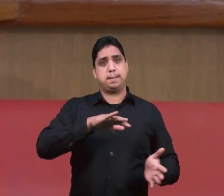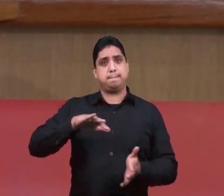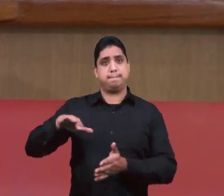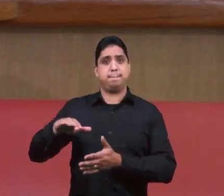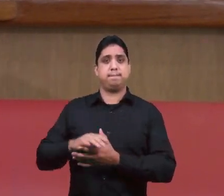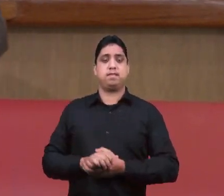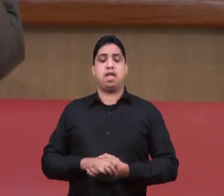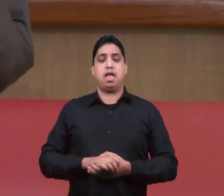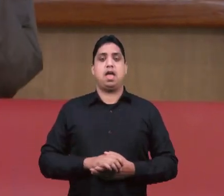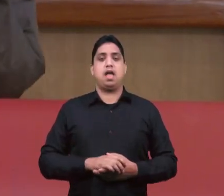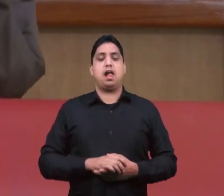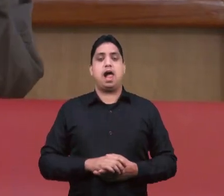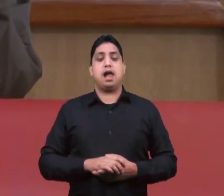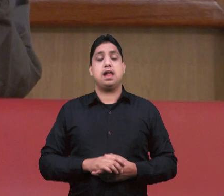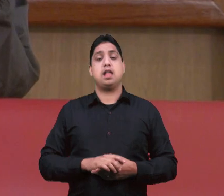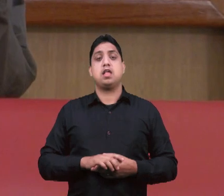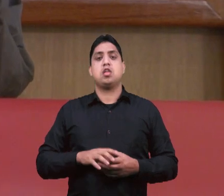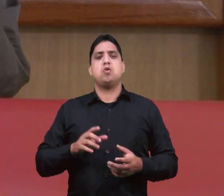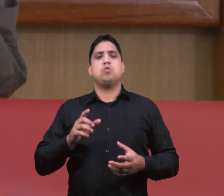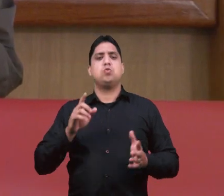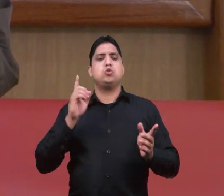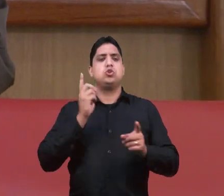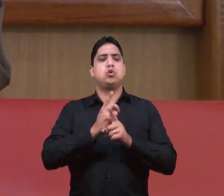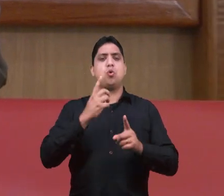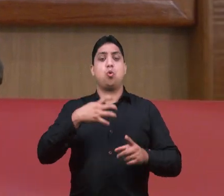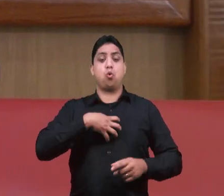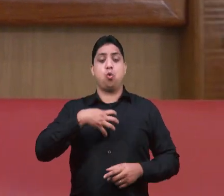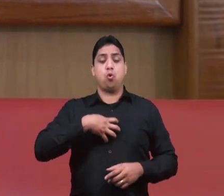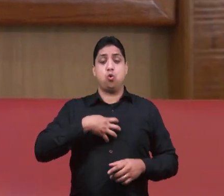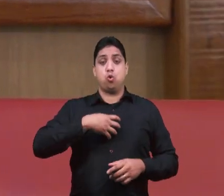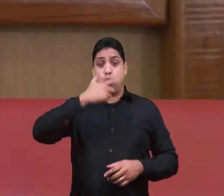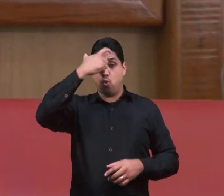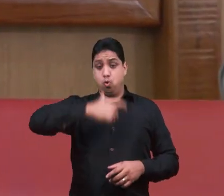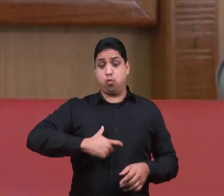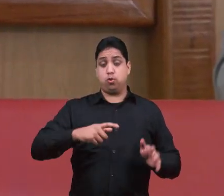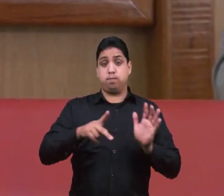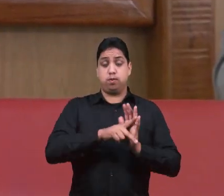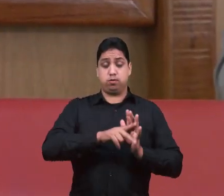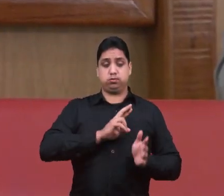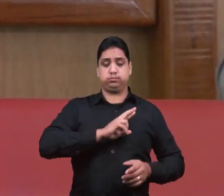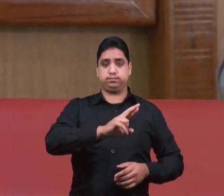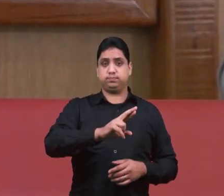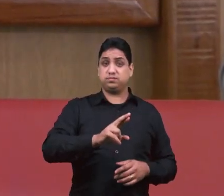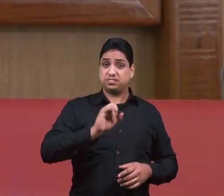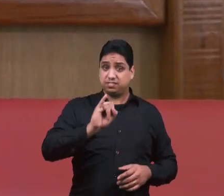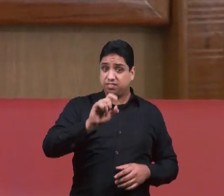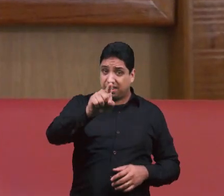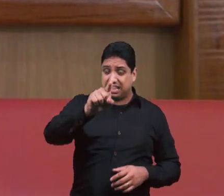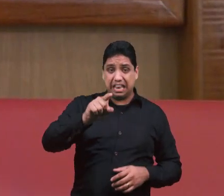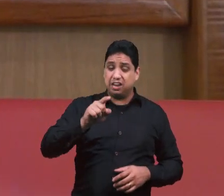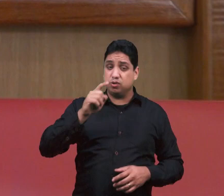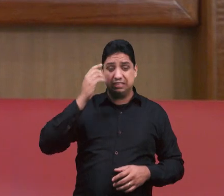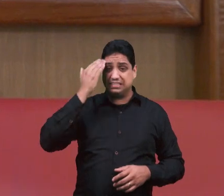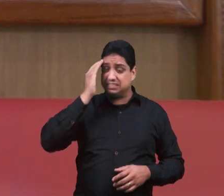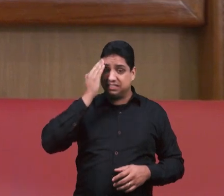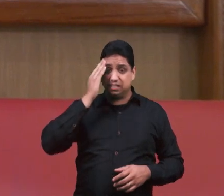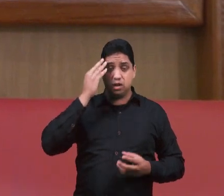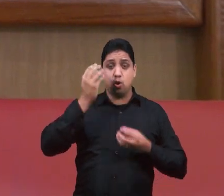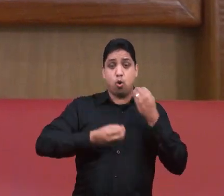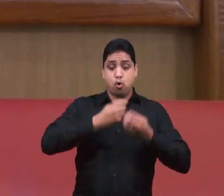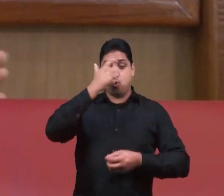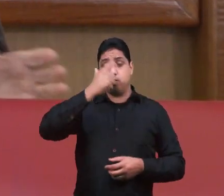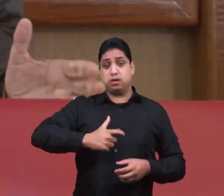le comportement des religieux. Si vous n'identifiez pas le comportement de n'importe quel religieux, de ceux qu'il est en train de